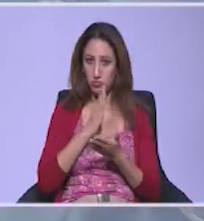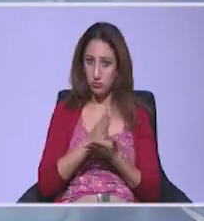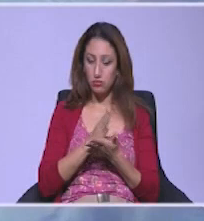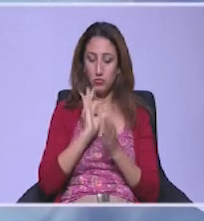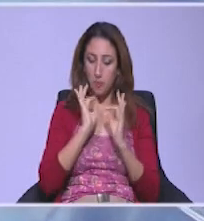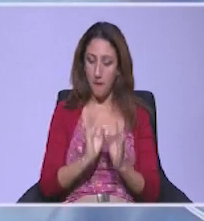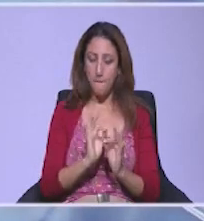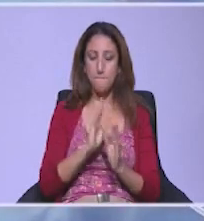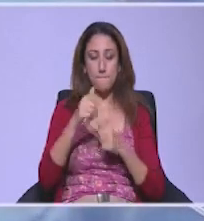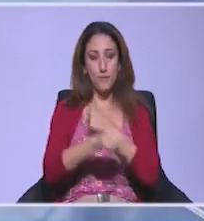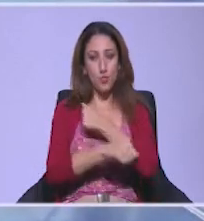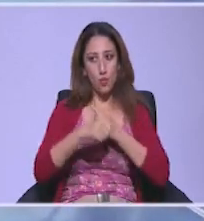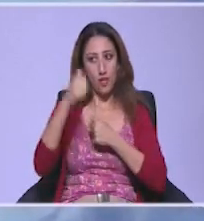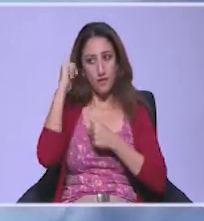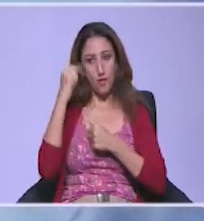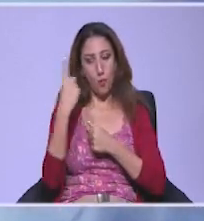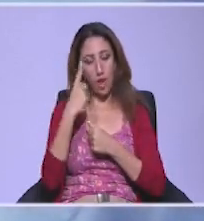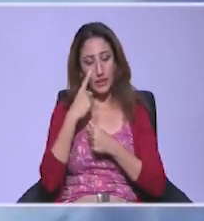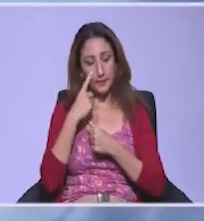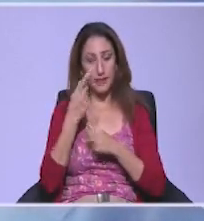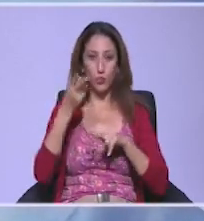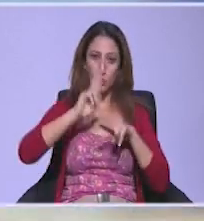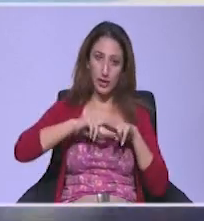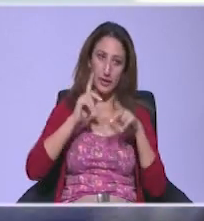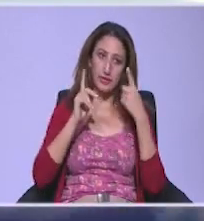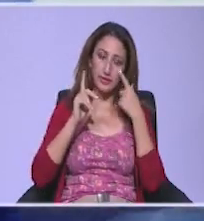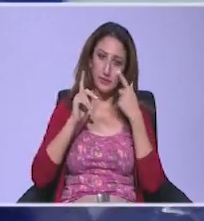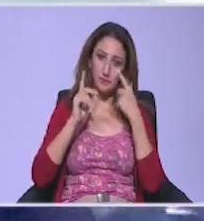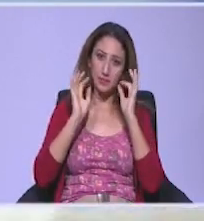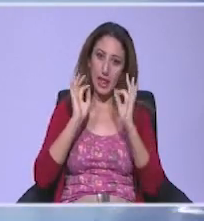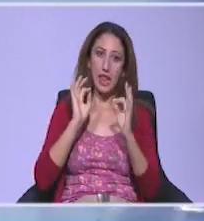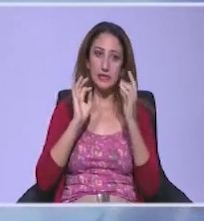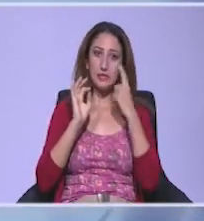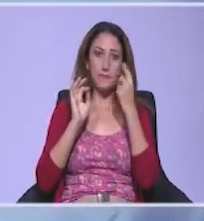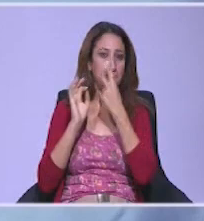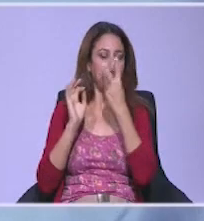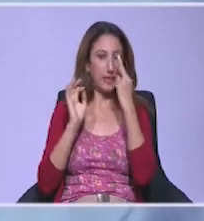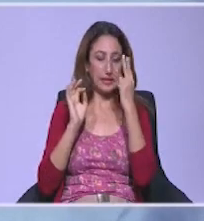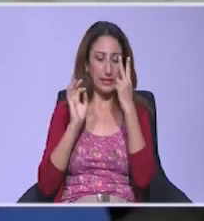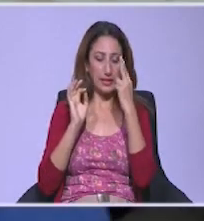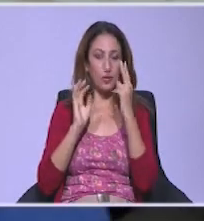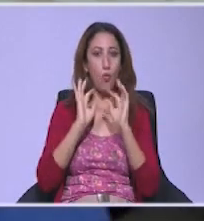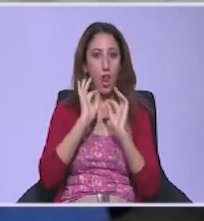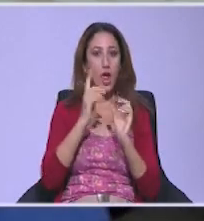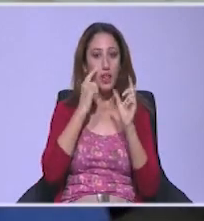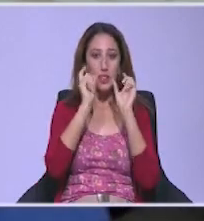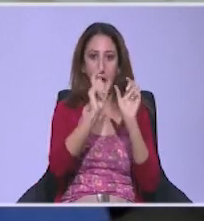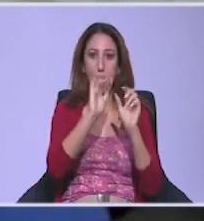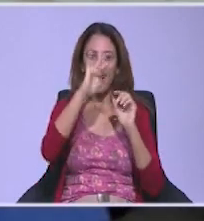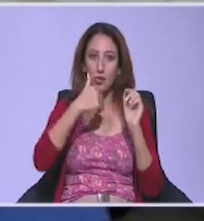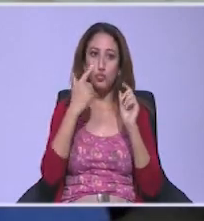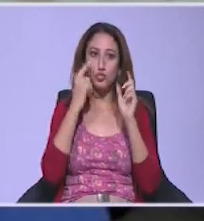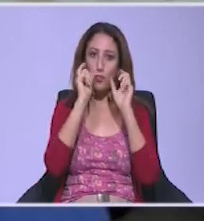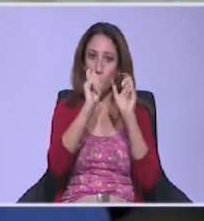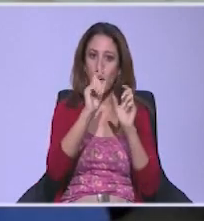وعدناه. الأسبوع اللي فات عملنا العين اليمين، وكان لازم نعمل العين الشمال، وبرضه هنتابع معاه بعد كده المتابعة